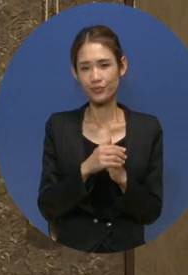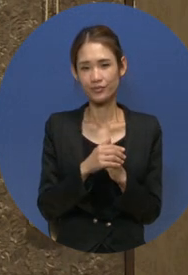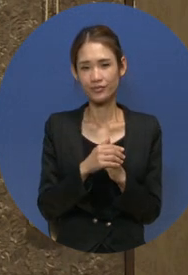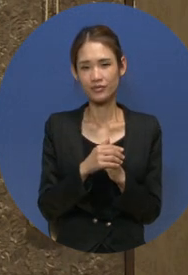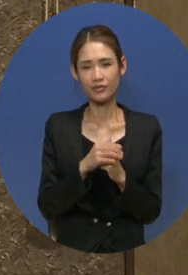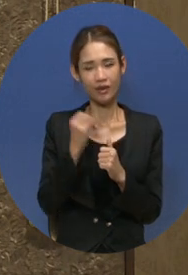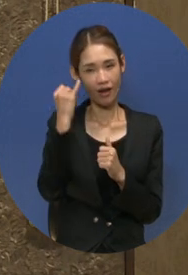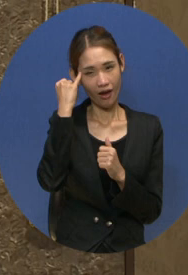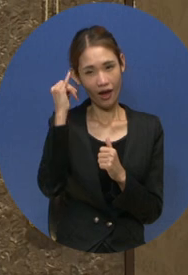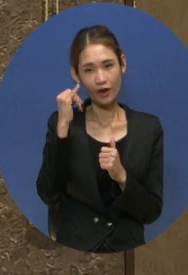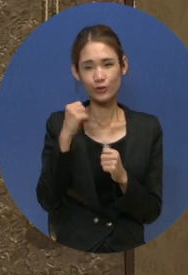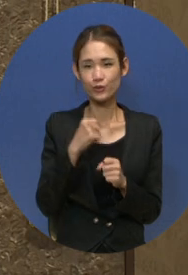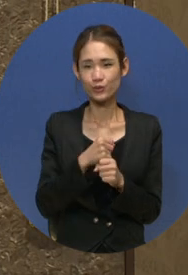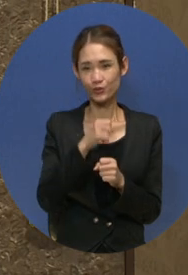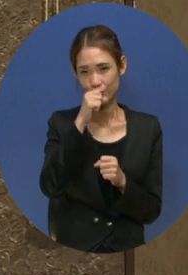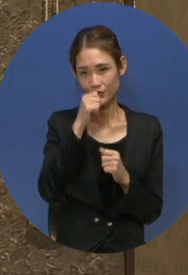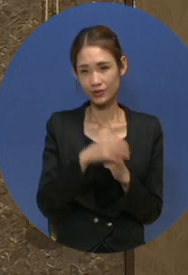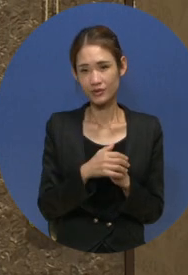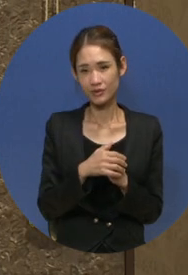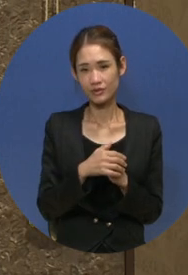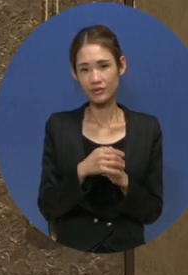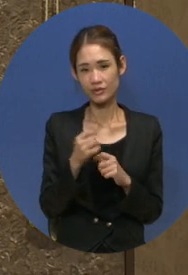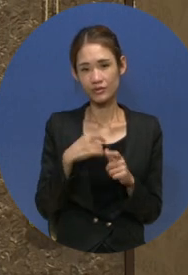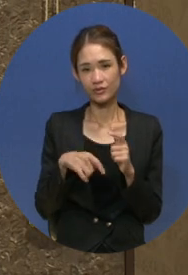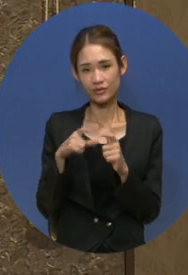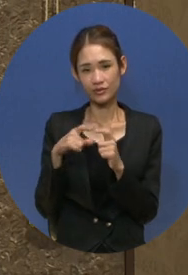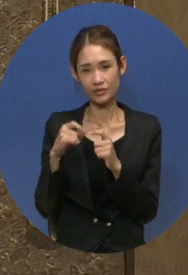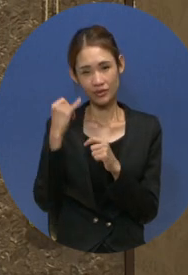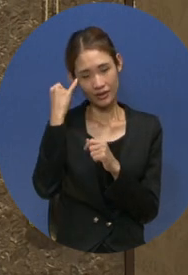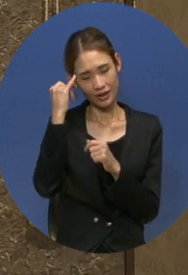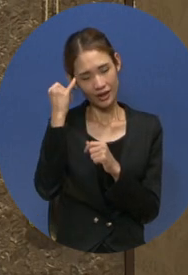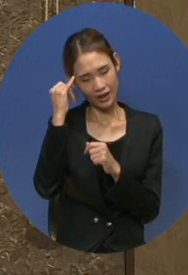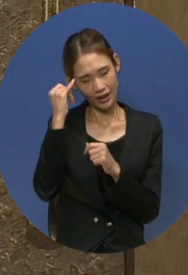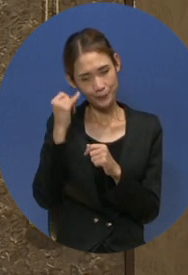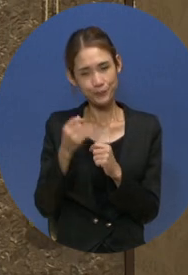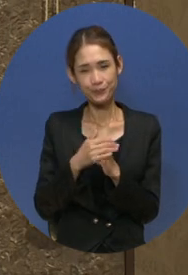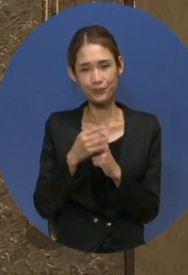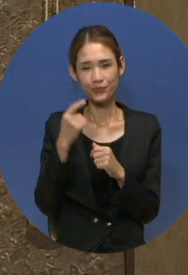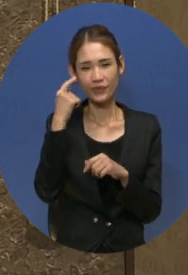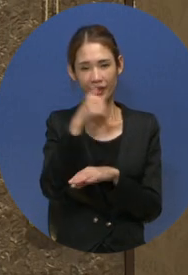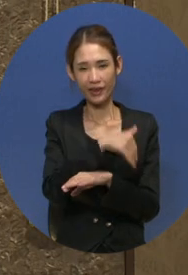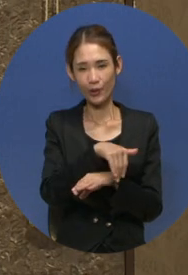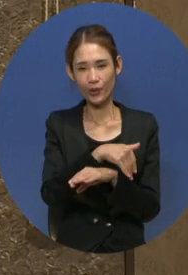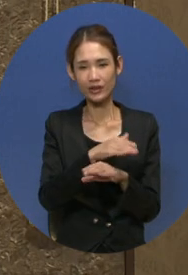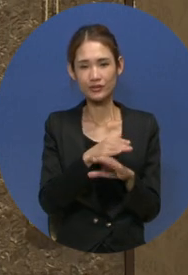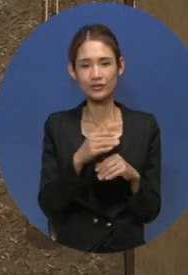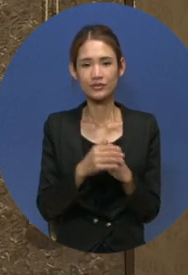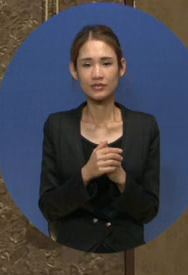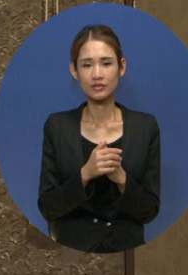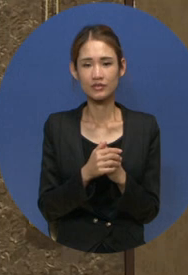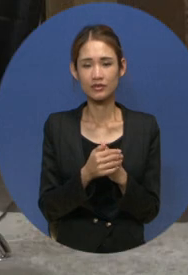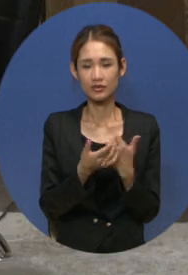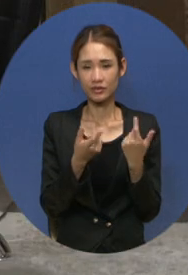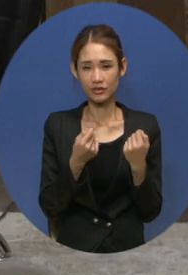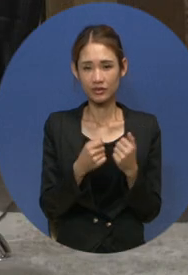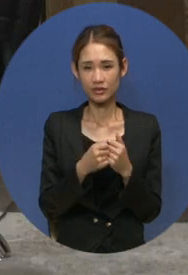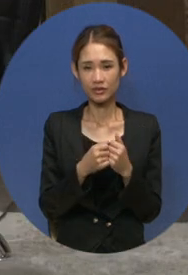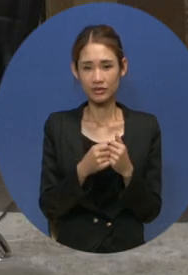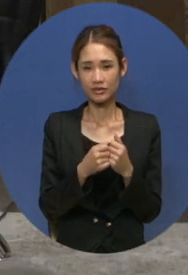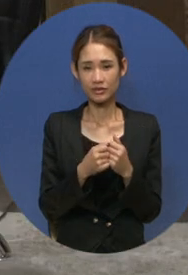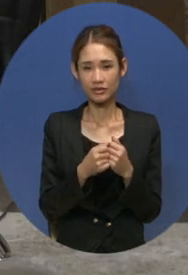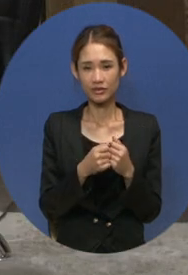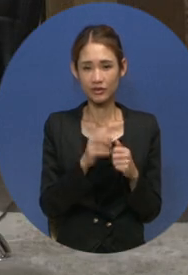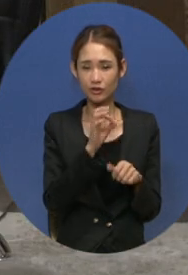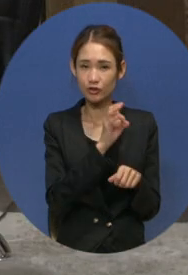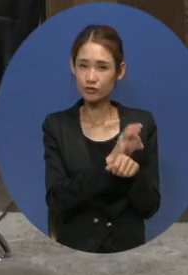좀 아이디어 상품인 것 같습니다. 네, 점점 더 많은 것들 저희가 개발해 내려고 네. 지금 계획 중에 있습니다. 아, 혹시 네. 근데 이런